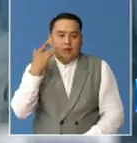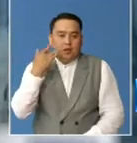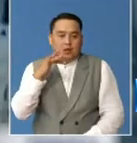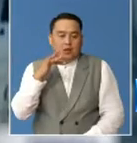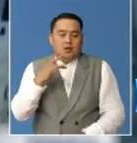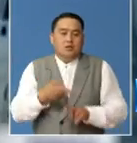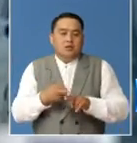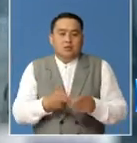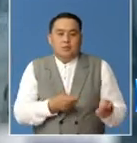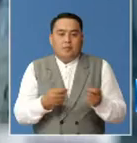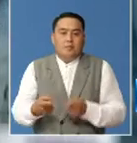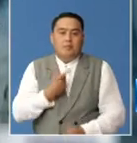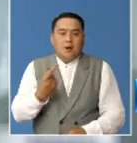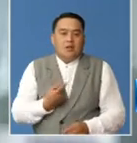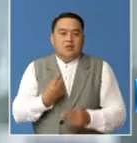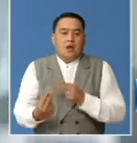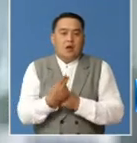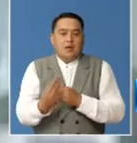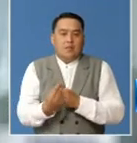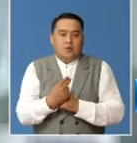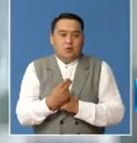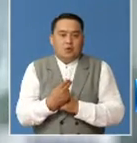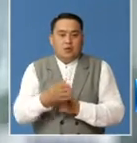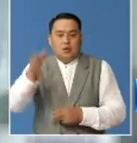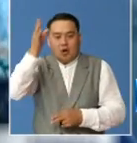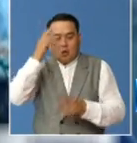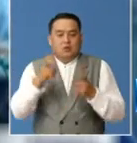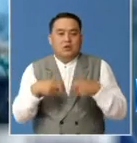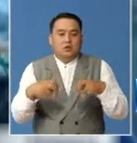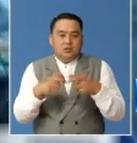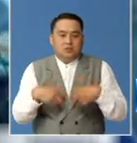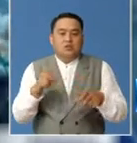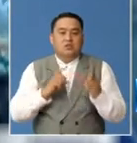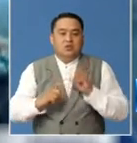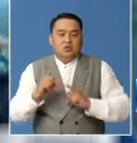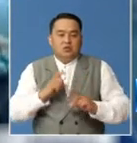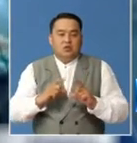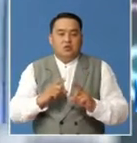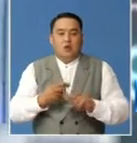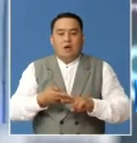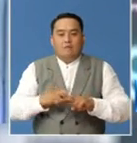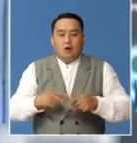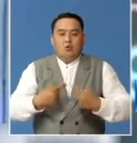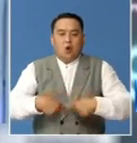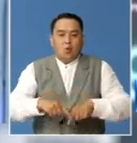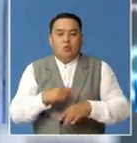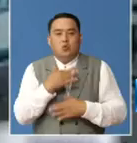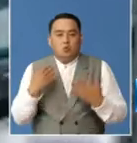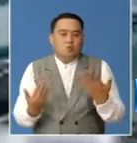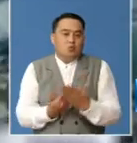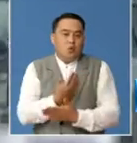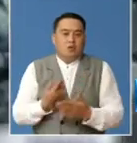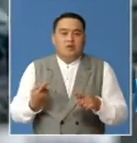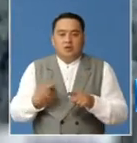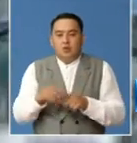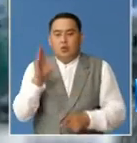офтальмологи. Они же провели мастер-классы для своих коллег из научно-исследовательского института глазных болезней. Преимуществ у новой технологии